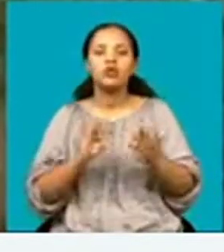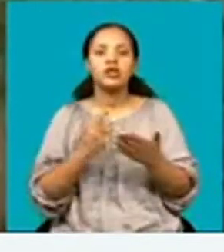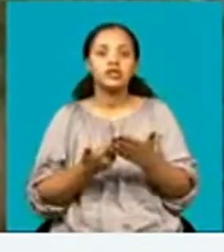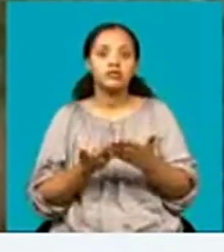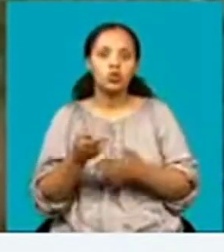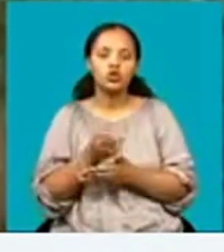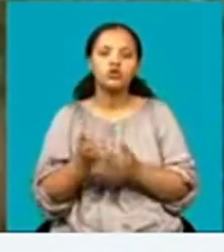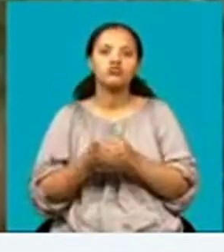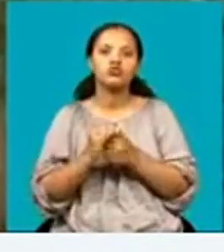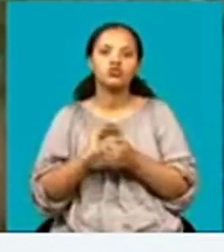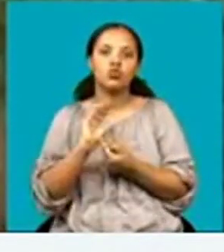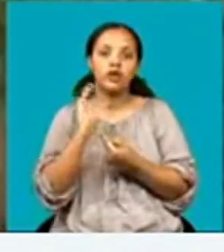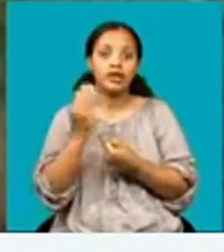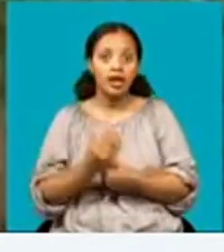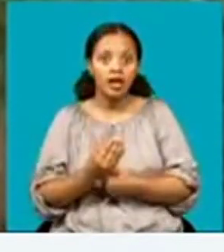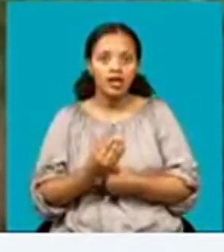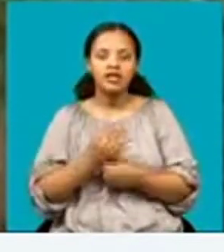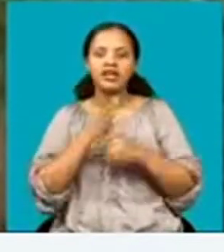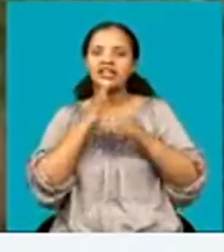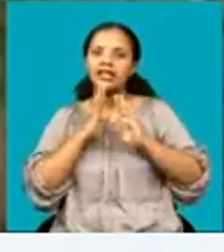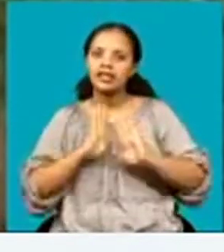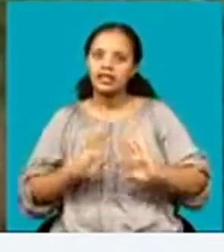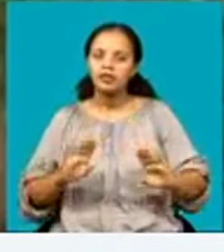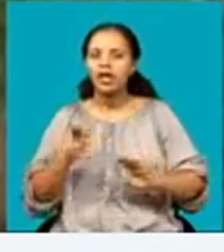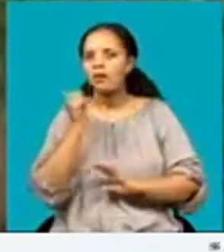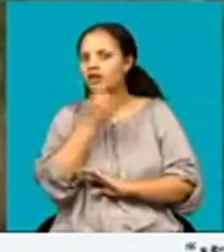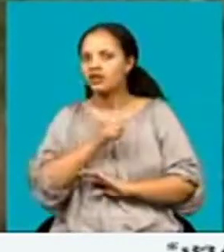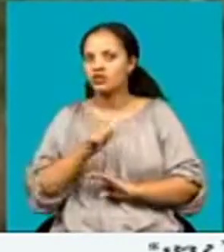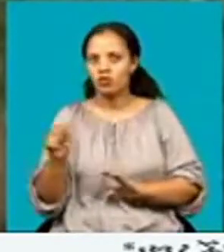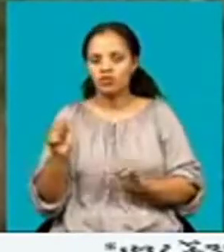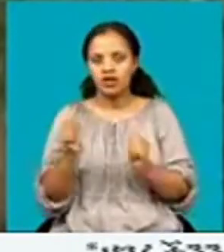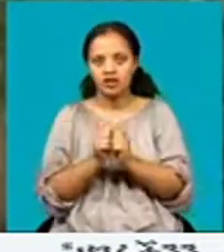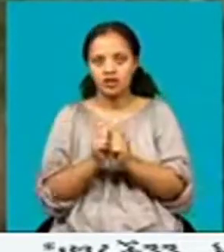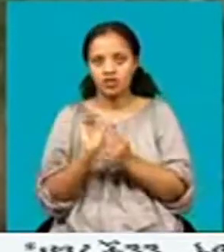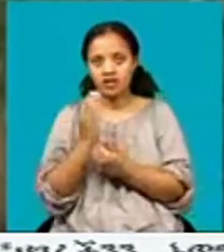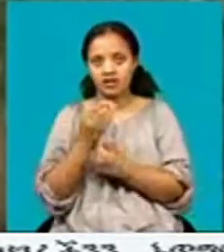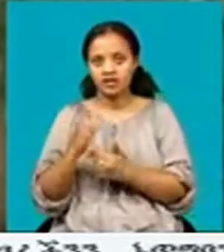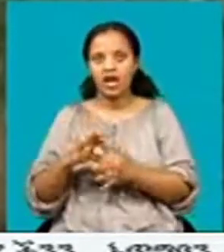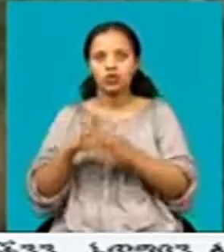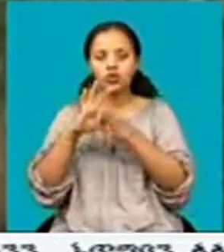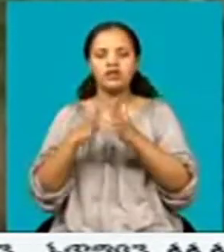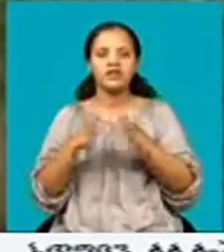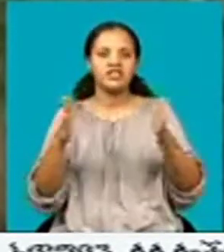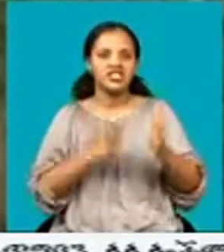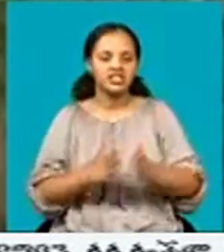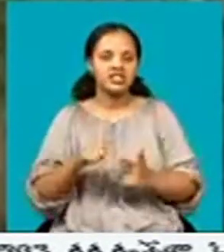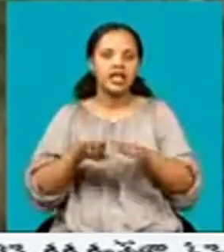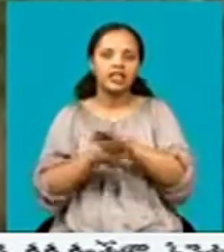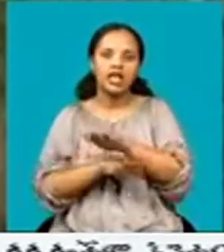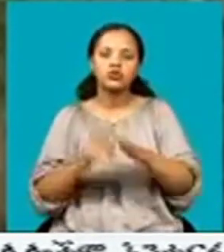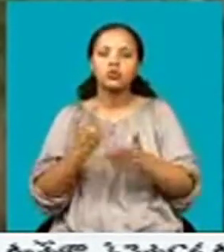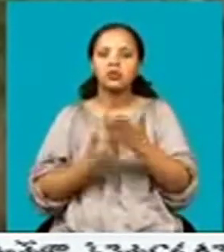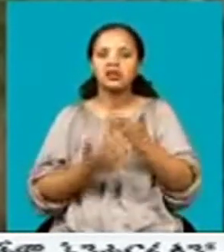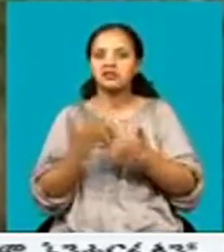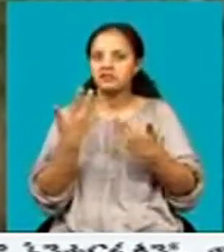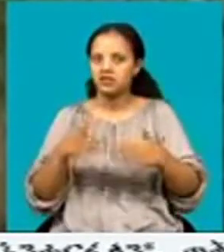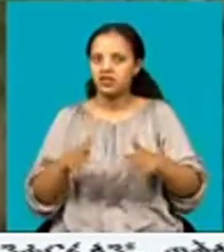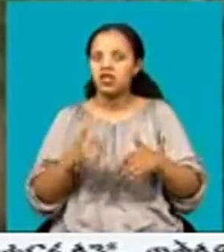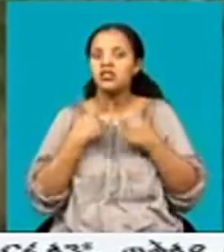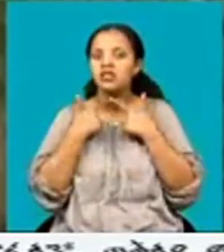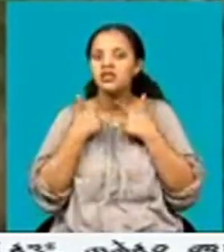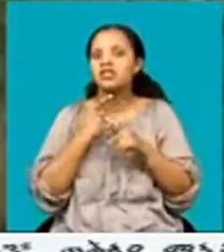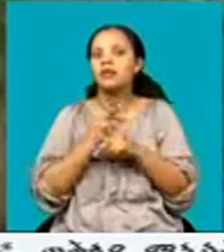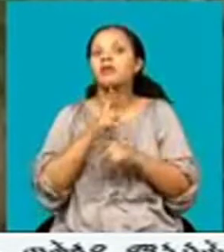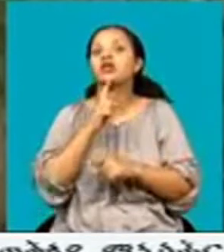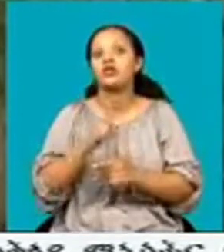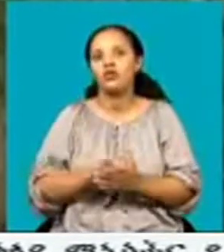መሆን ምቹ ሁኔታ ከጸጥታም ከየትኛውም ሁኔታዎች ጋር ተያይዞ ሰፊ ዝግጅቶችና እስከ ታች ድረስ ውይይት ተደርጎበት በጉጉት የሚጠበቅ